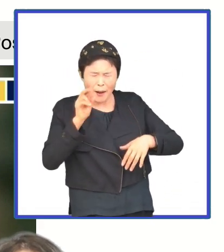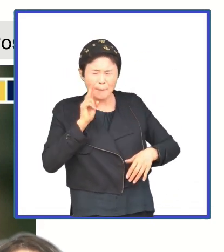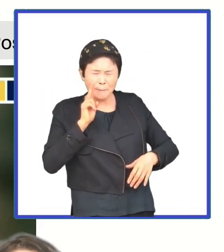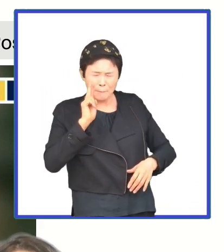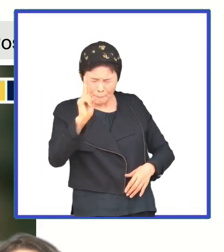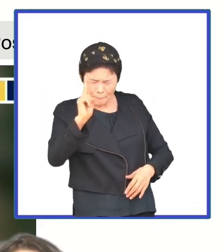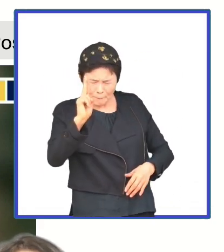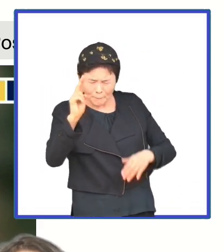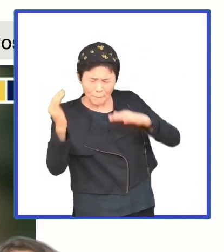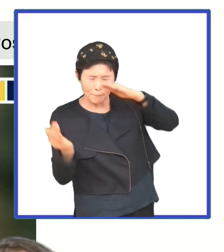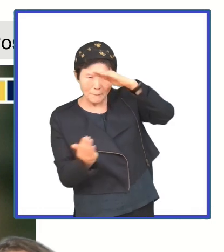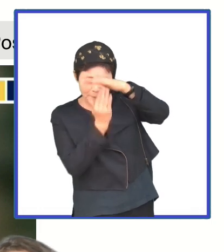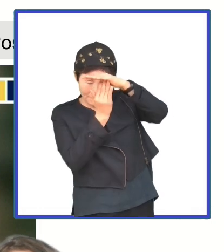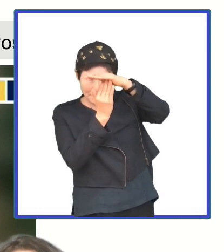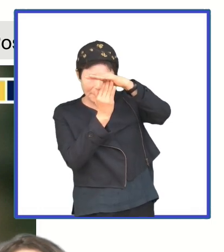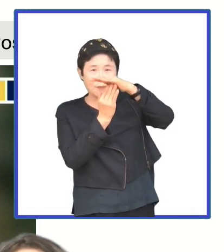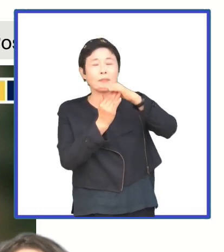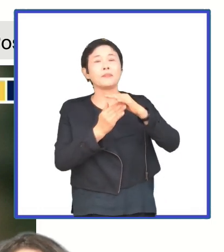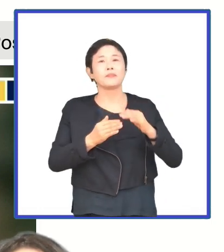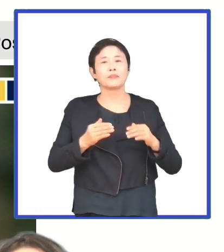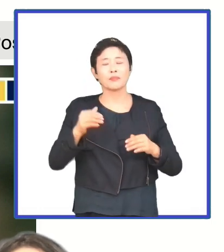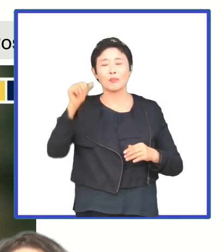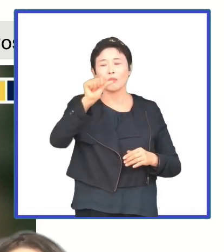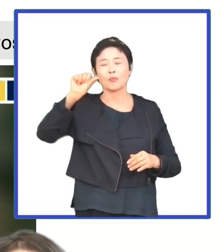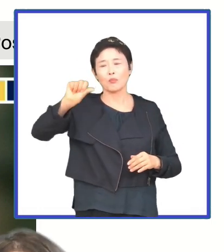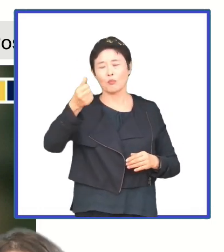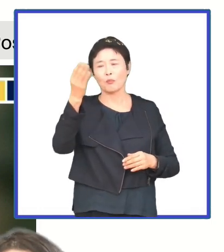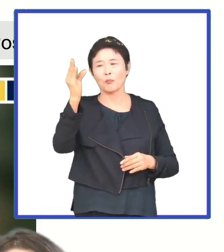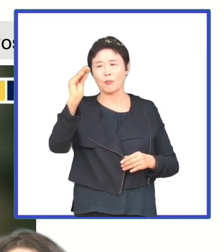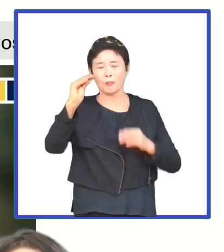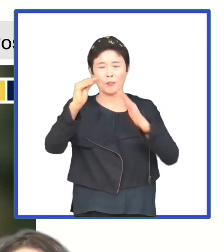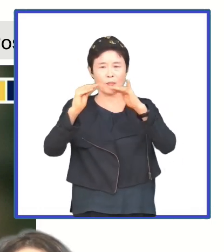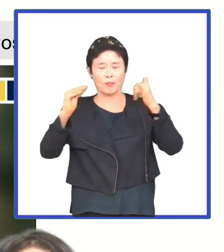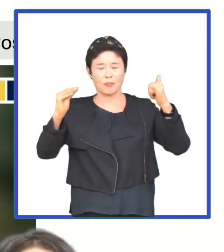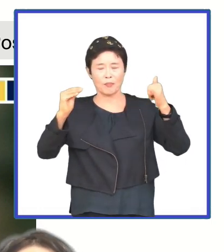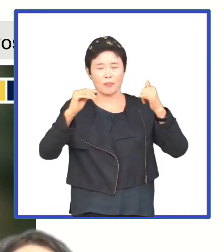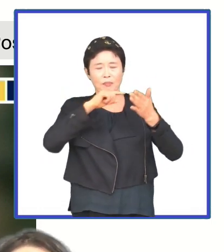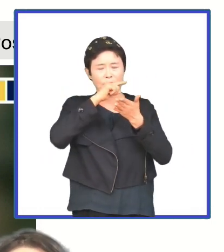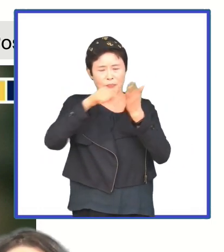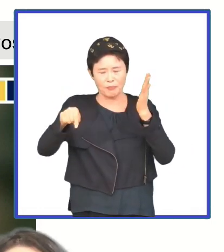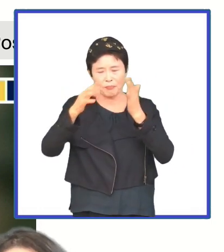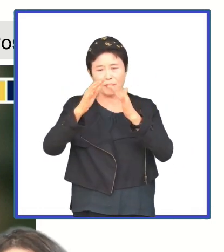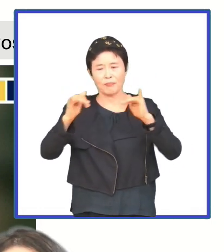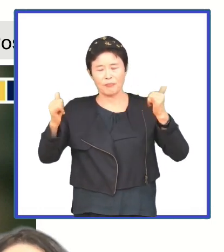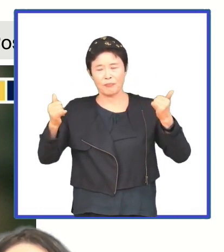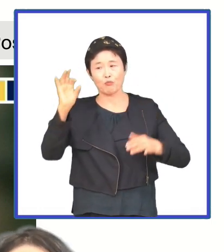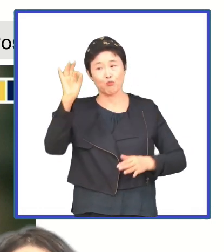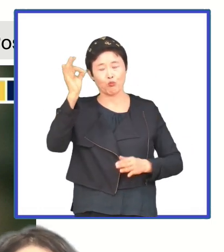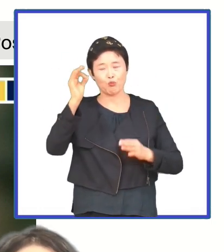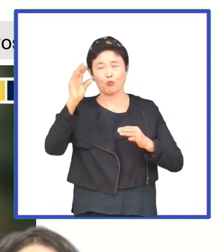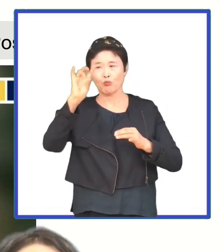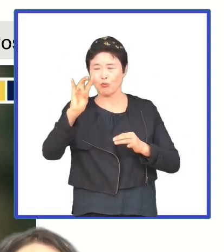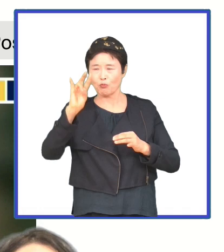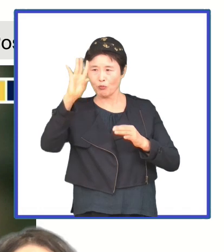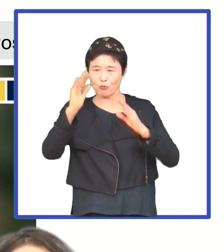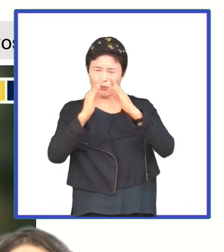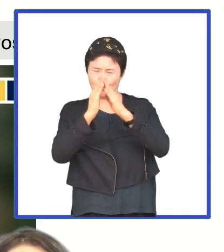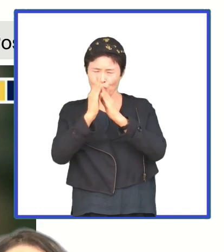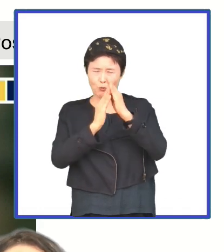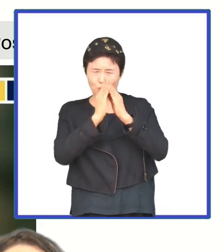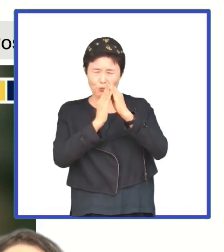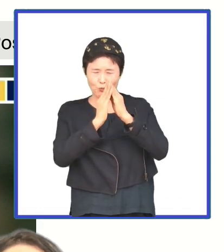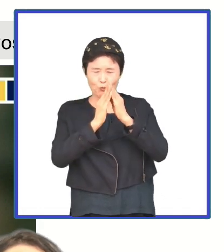인해 5,500만 명의 이재민이 발생했고 우리나라 돈 한화로 약 24조 원이 넘는 재산 피해가